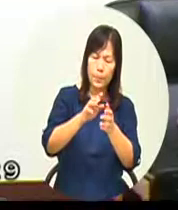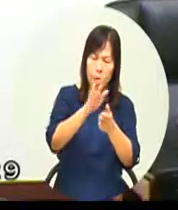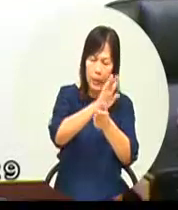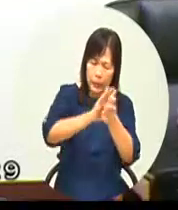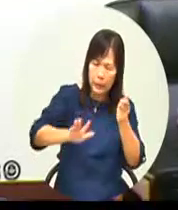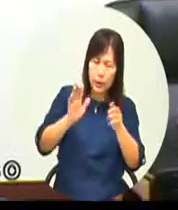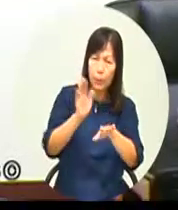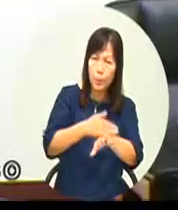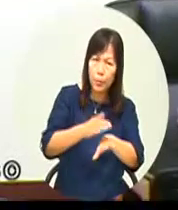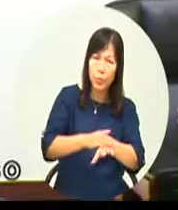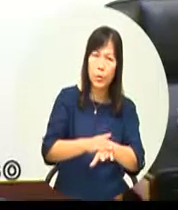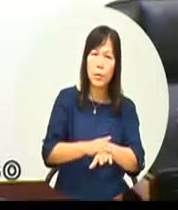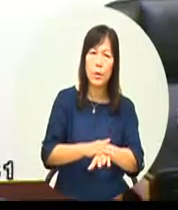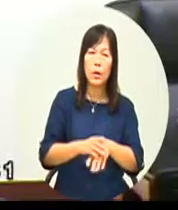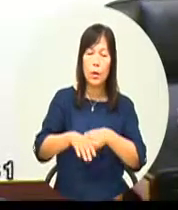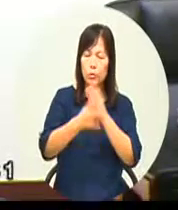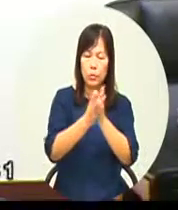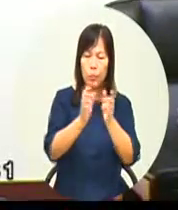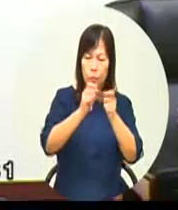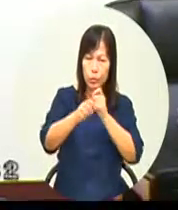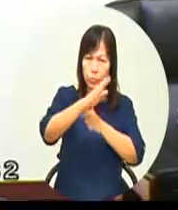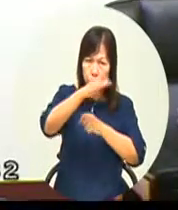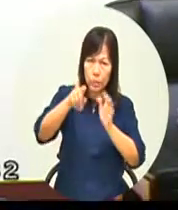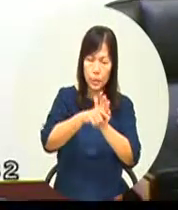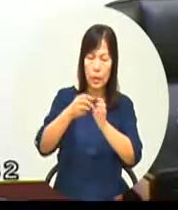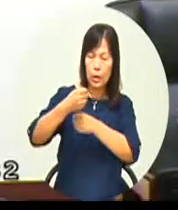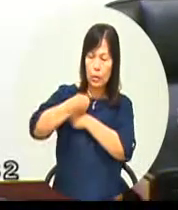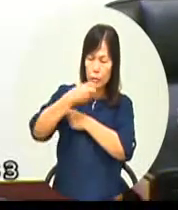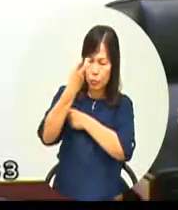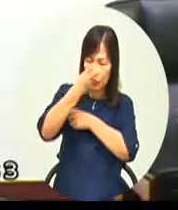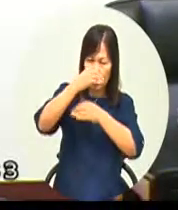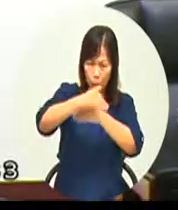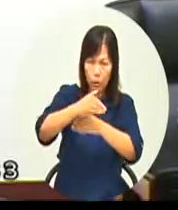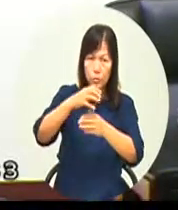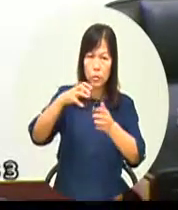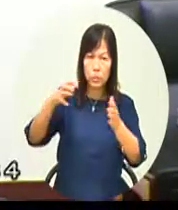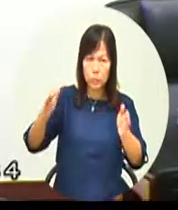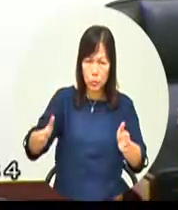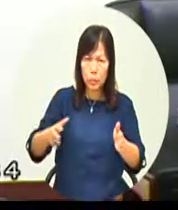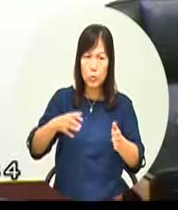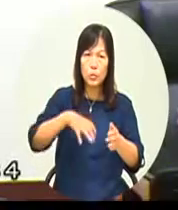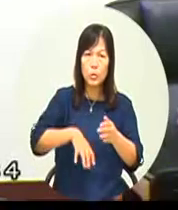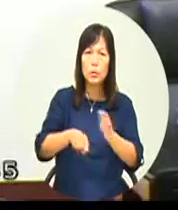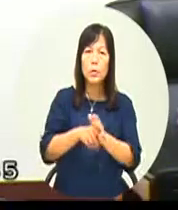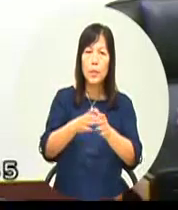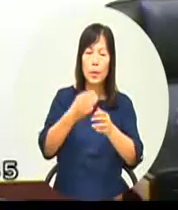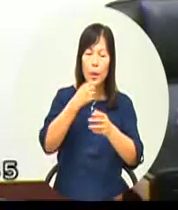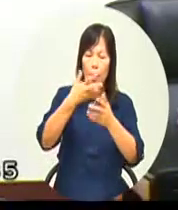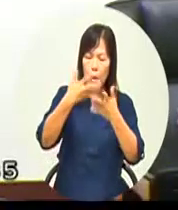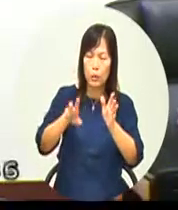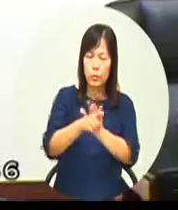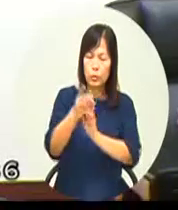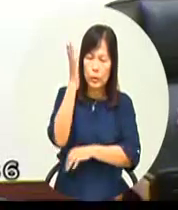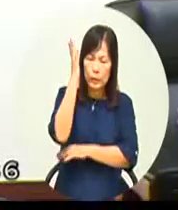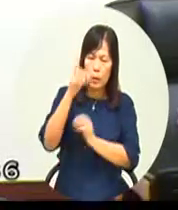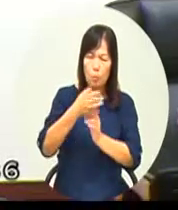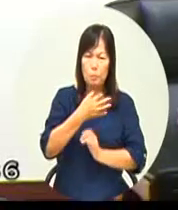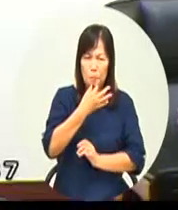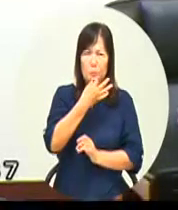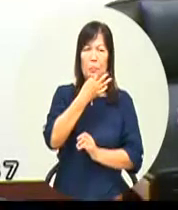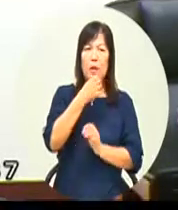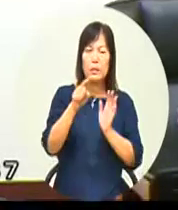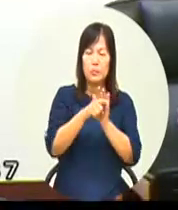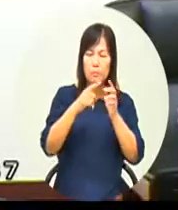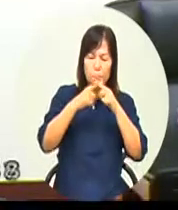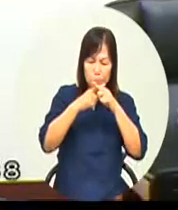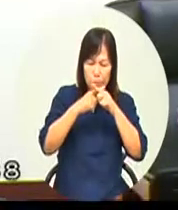再不影响，因为基本上整个柴山这所谓军事管制区里面哦，比较多公部门担忧的就是机密的